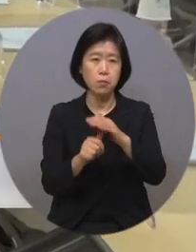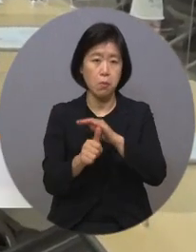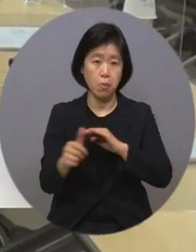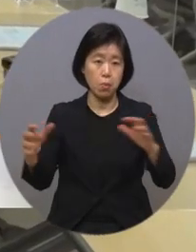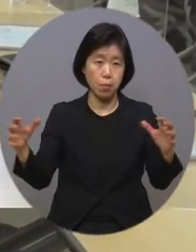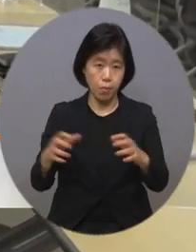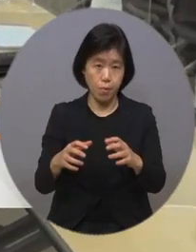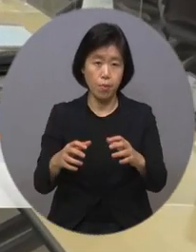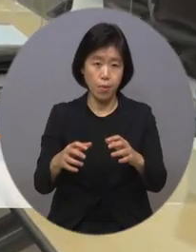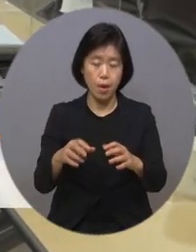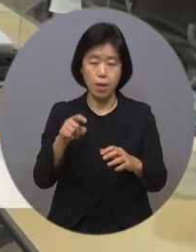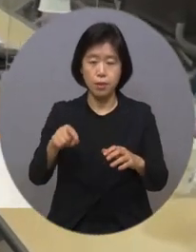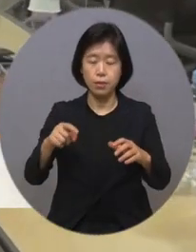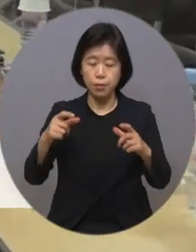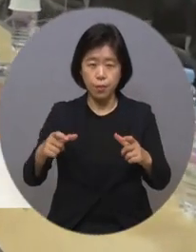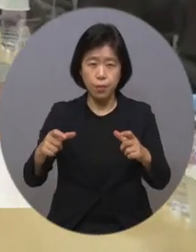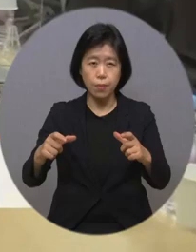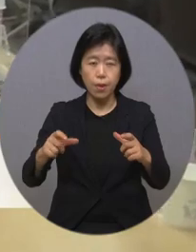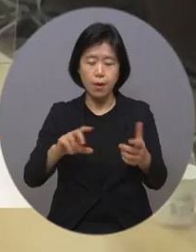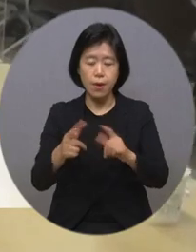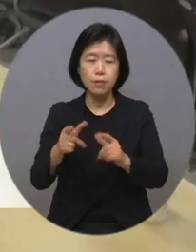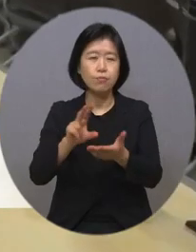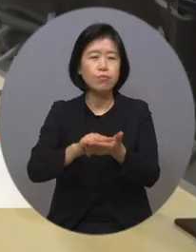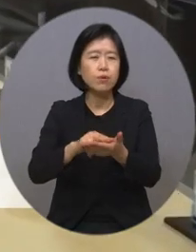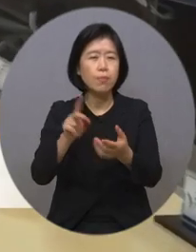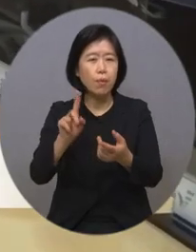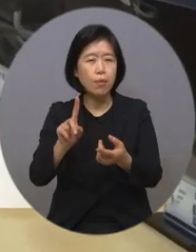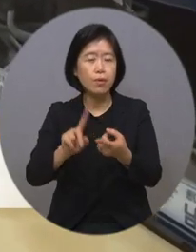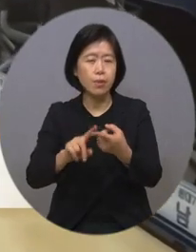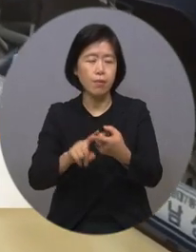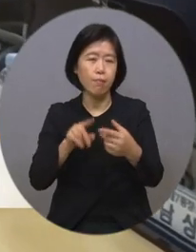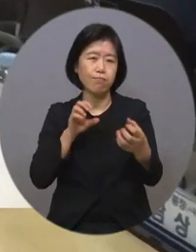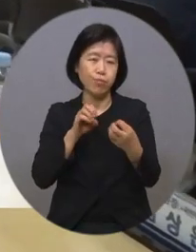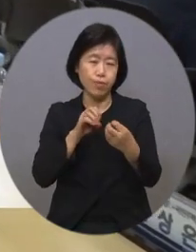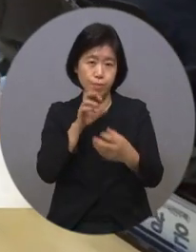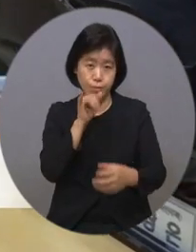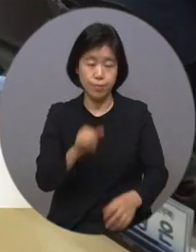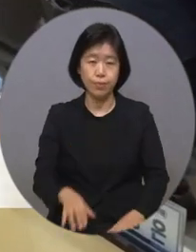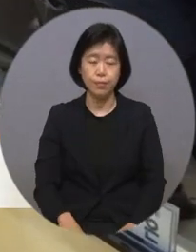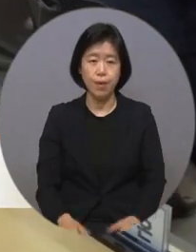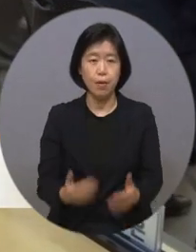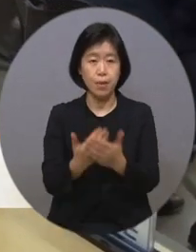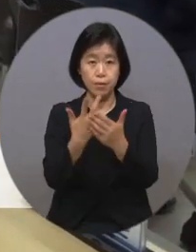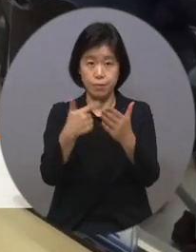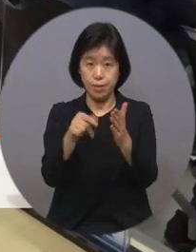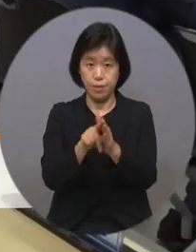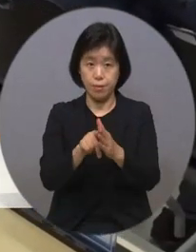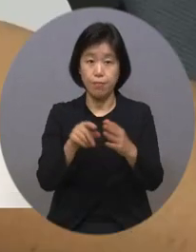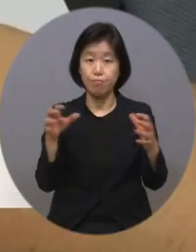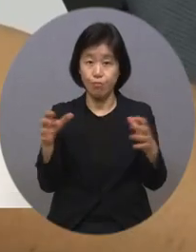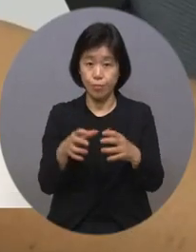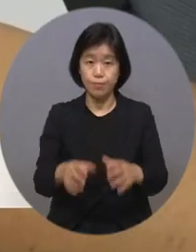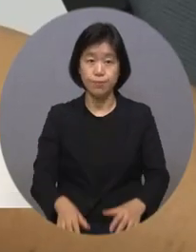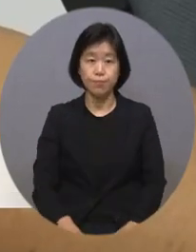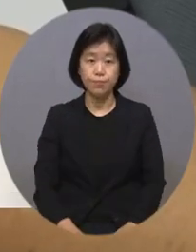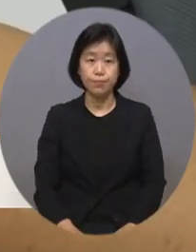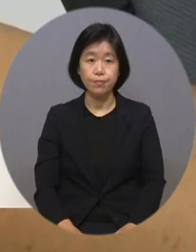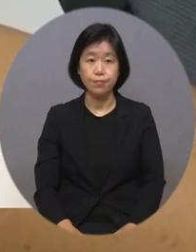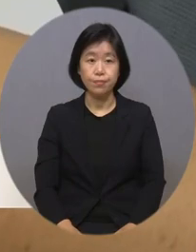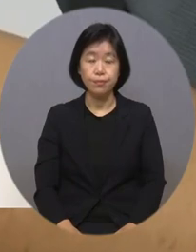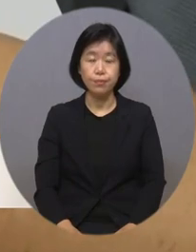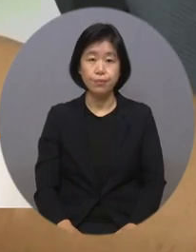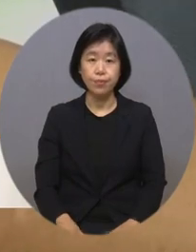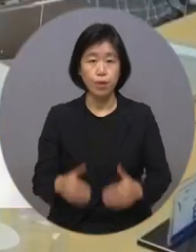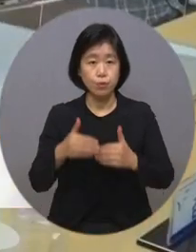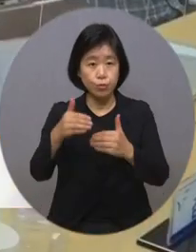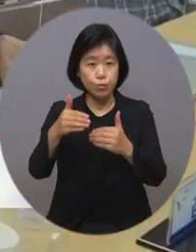주요 현안을 논의하여 지역 안정 및 읍면동 활성화를 도모하기 위해 마련됐습니다. 주요 추진